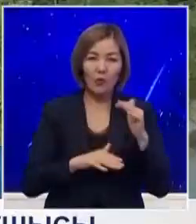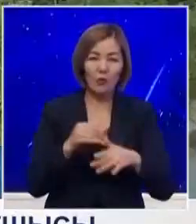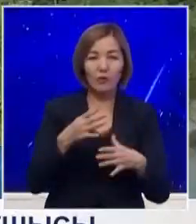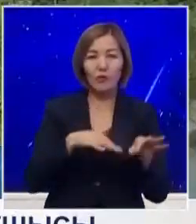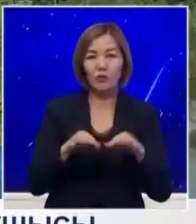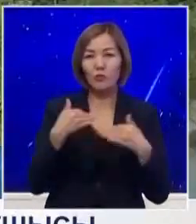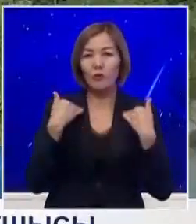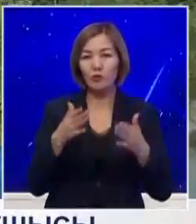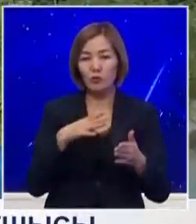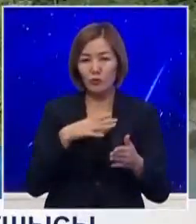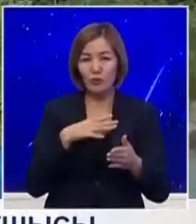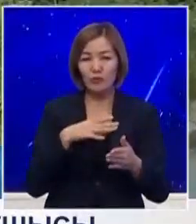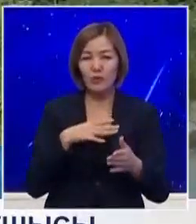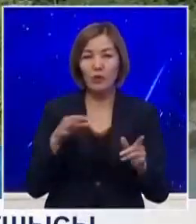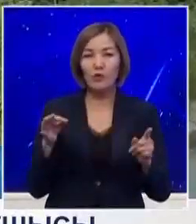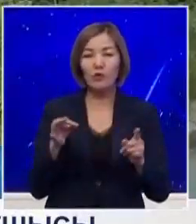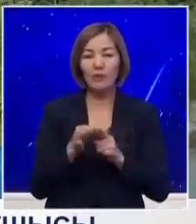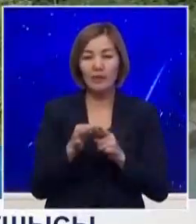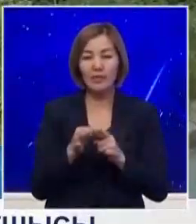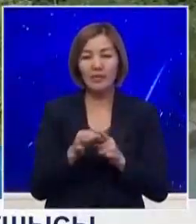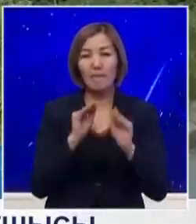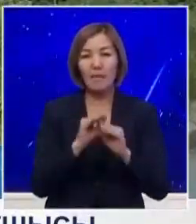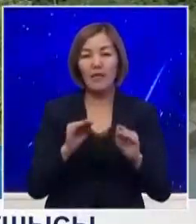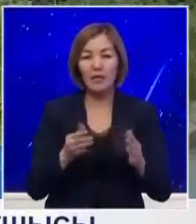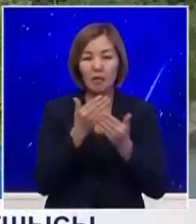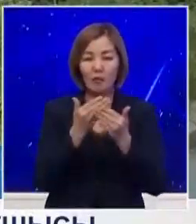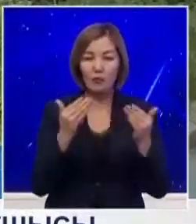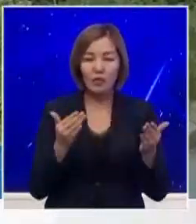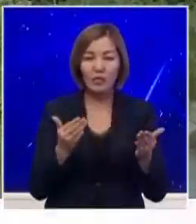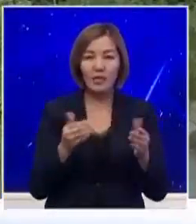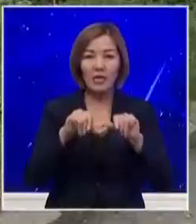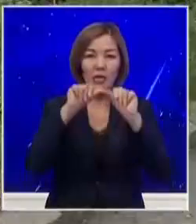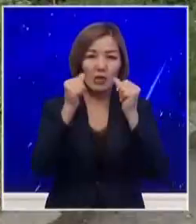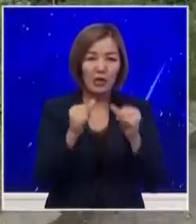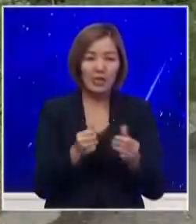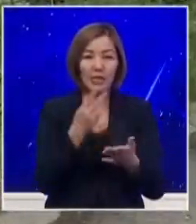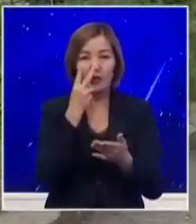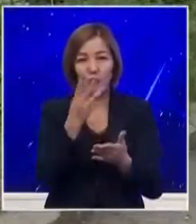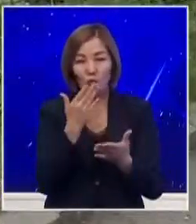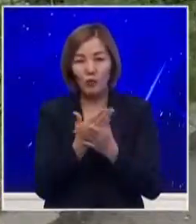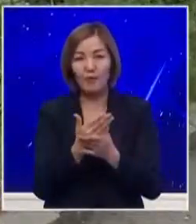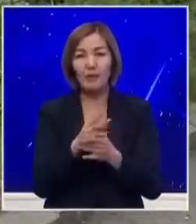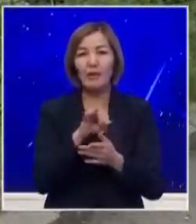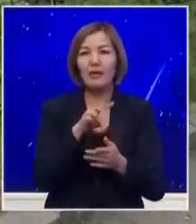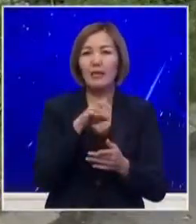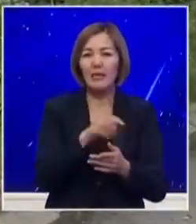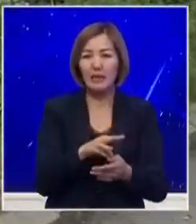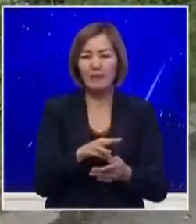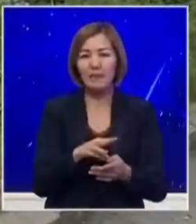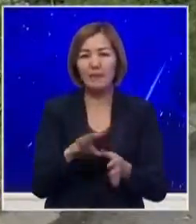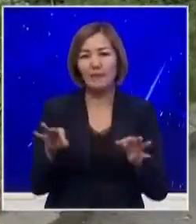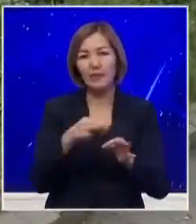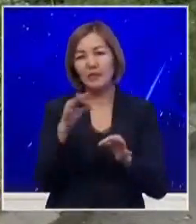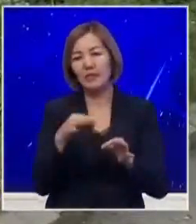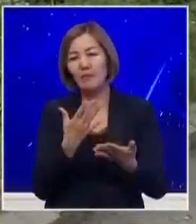ұсынып отырмыз. Бұл жобаның мақсаты сол балаларға музейдегі жәдігерлер атап айтатын болсақ, кілем, сырмақ